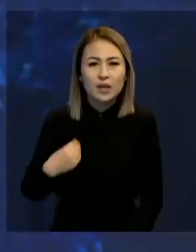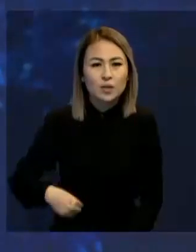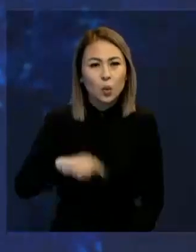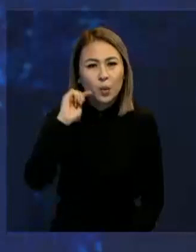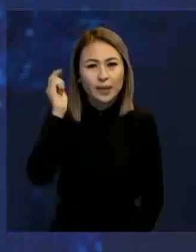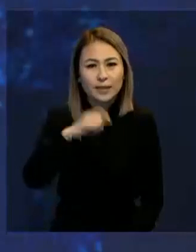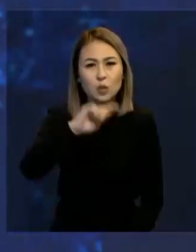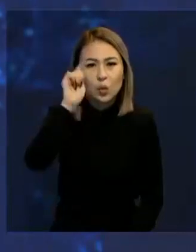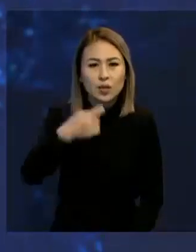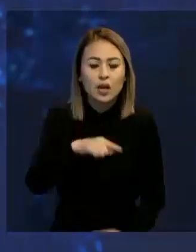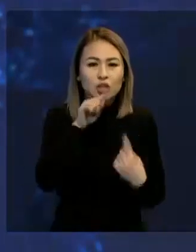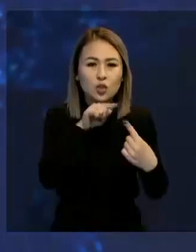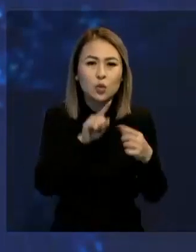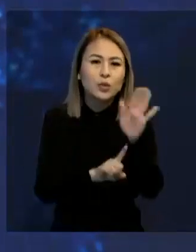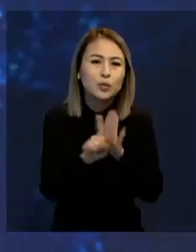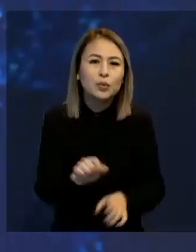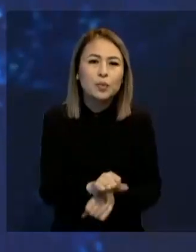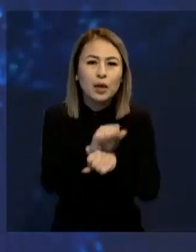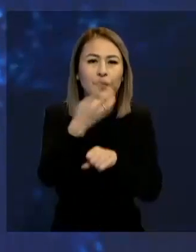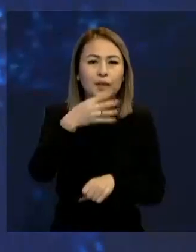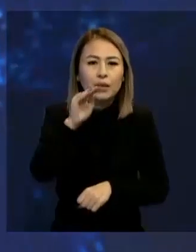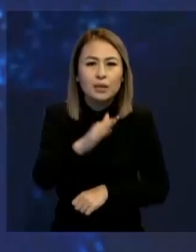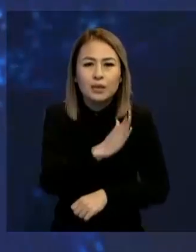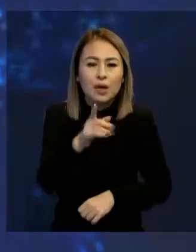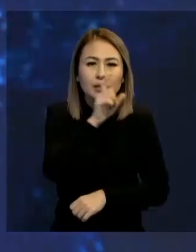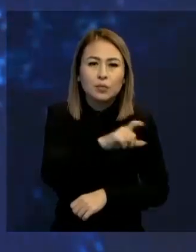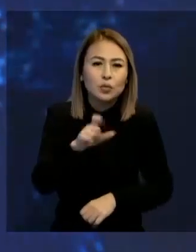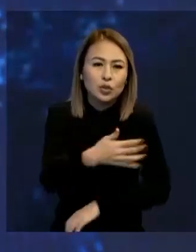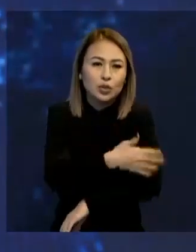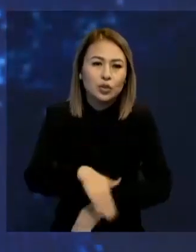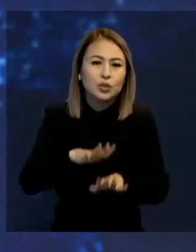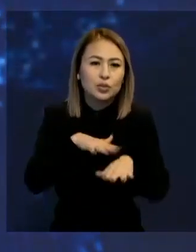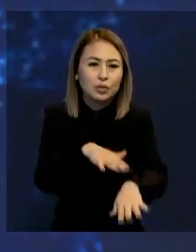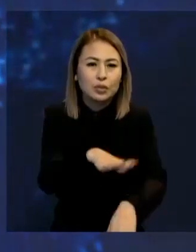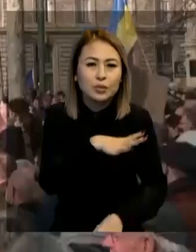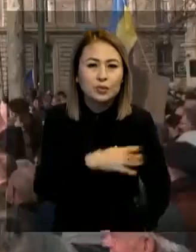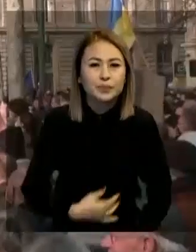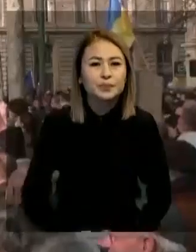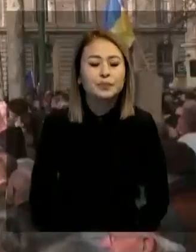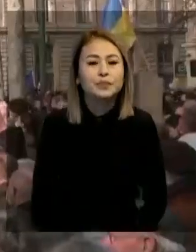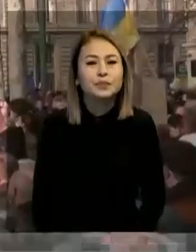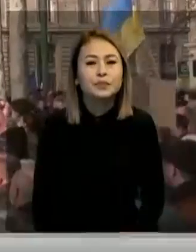Францияда Украинадағы соғысқа қарсы шерулер өтіп, 40 мыңнан астам адам көшеге шықты.